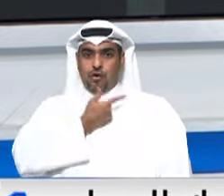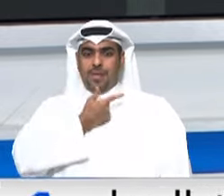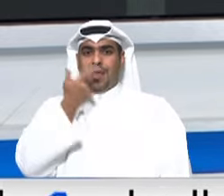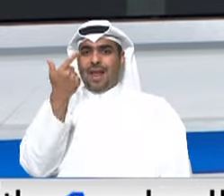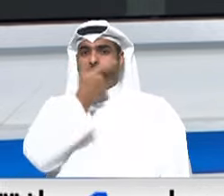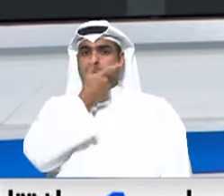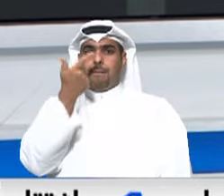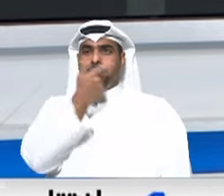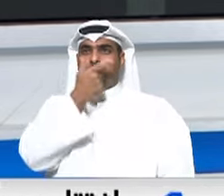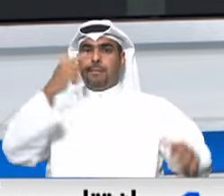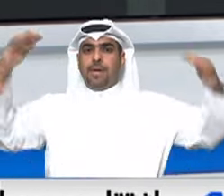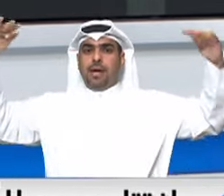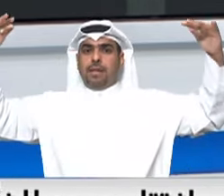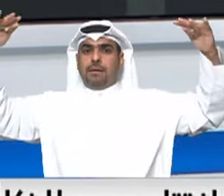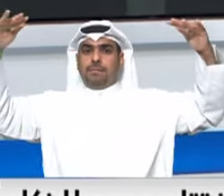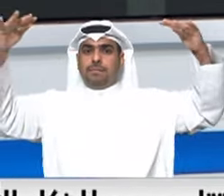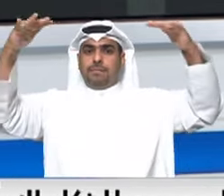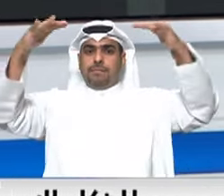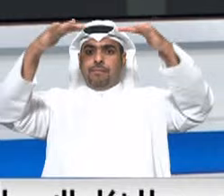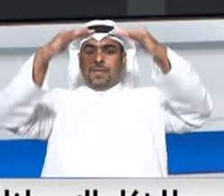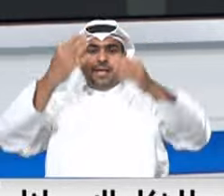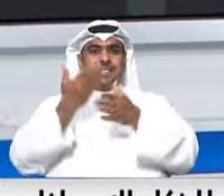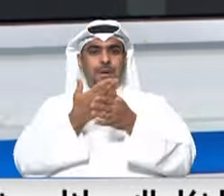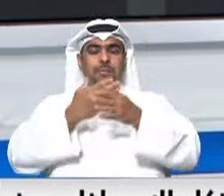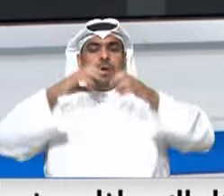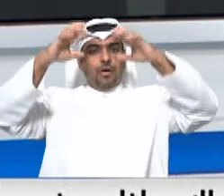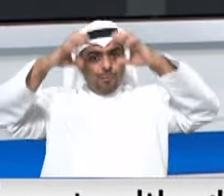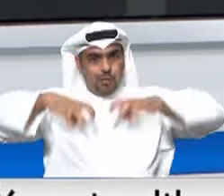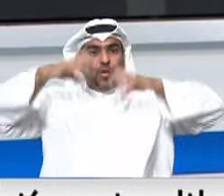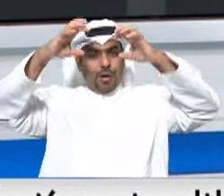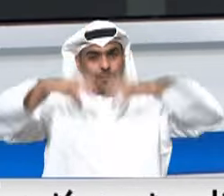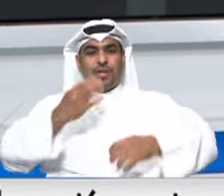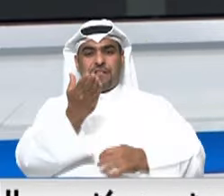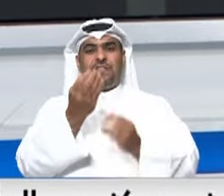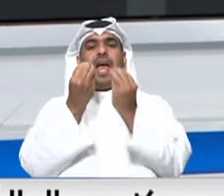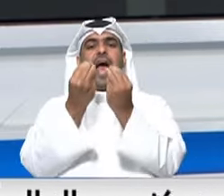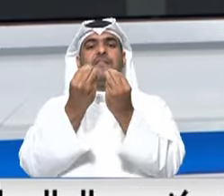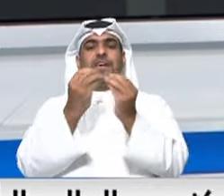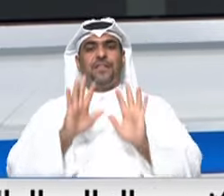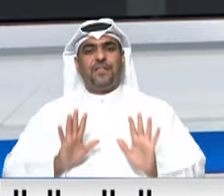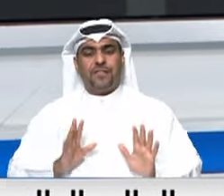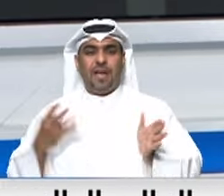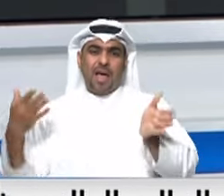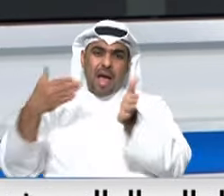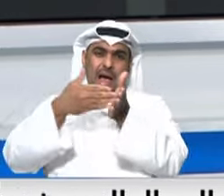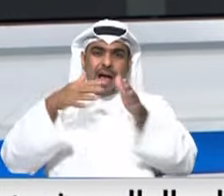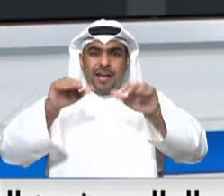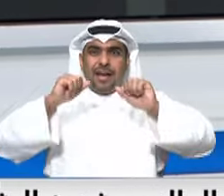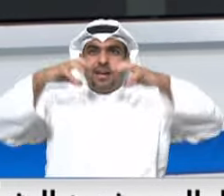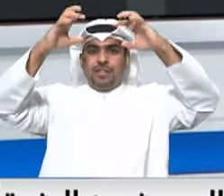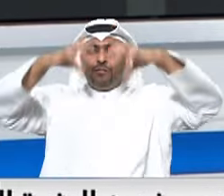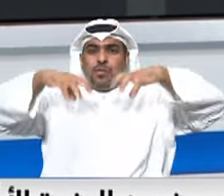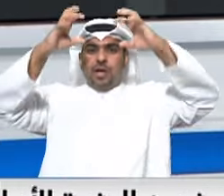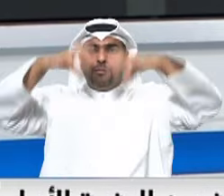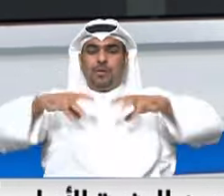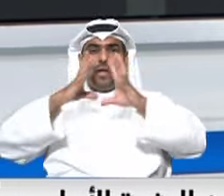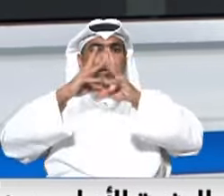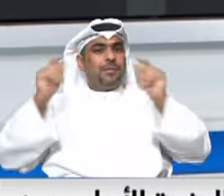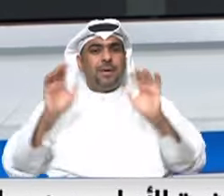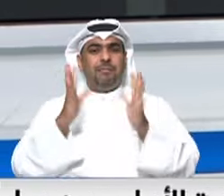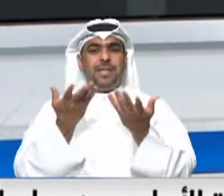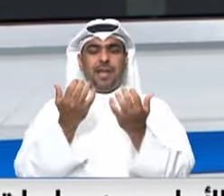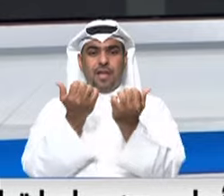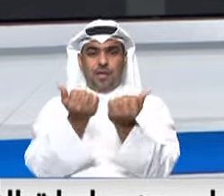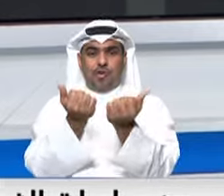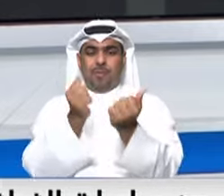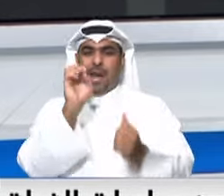وفرص الأمطار خفيفة متفرقة على بعض مناطق البلاد، تستمر حتى فجر يوم الأربعاء مع دخول الرياح الشمالية الغربية،